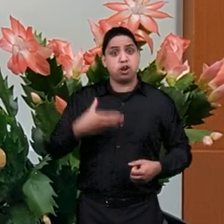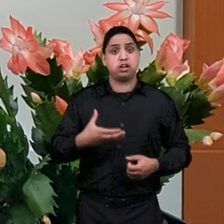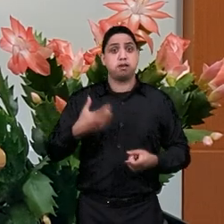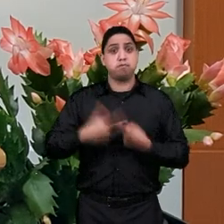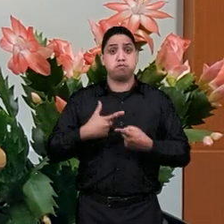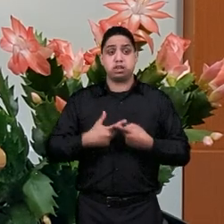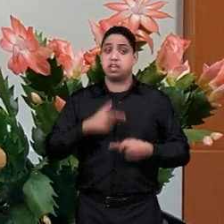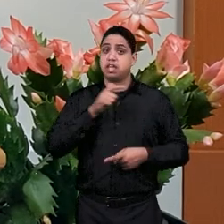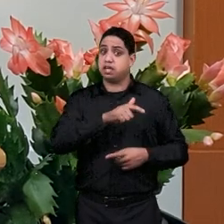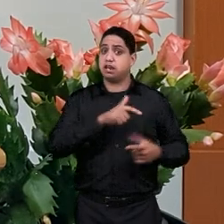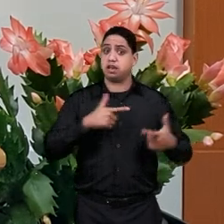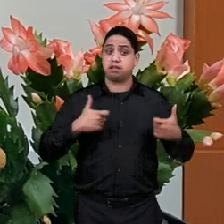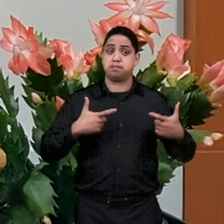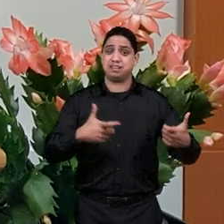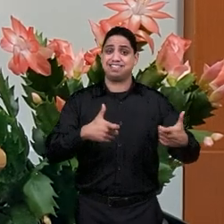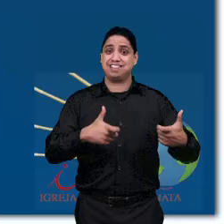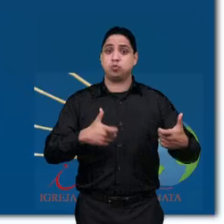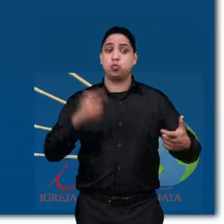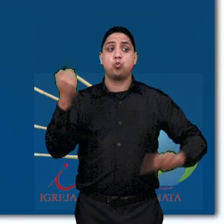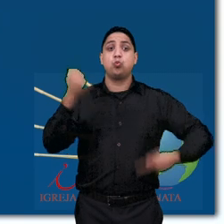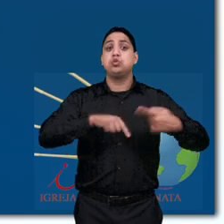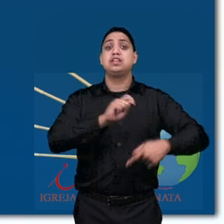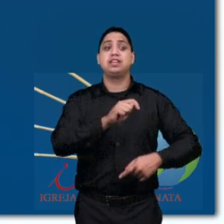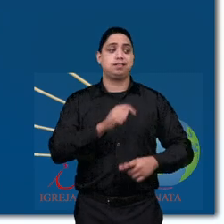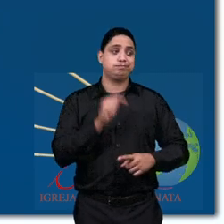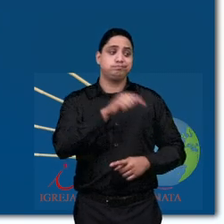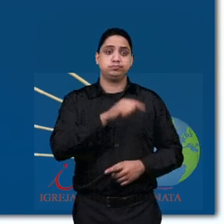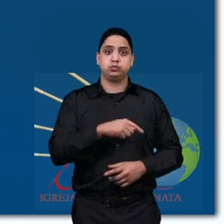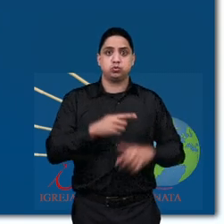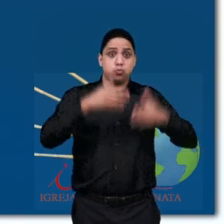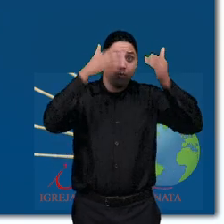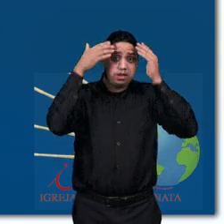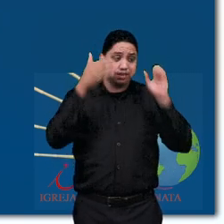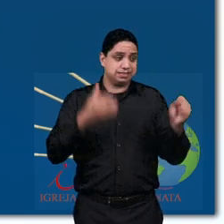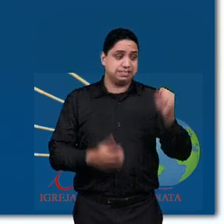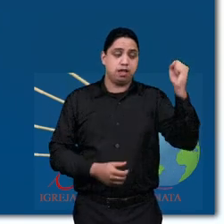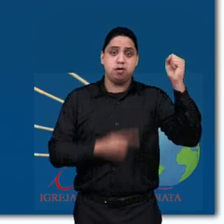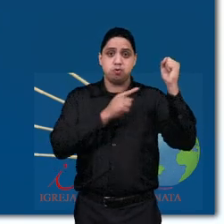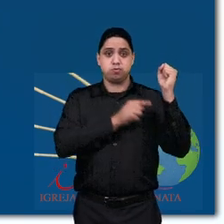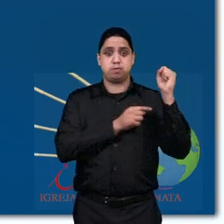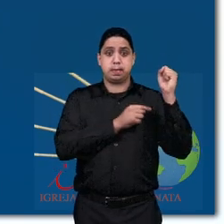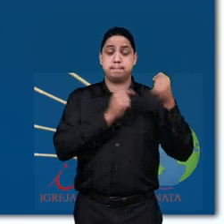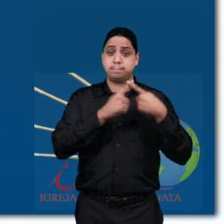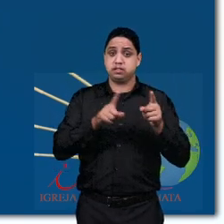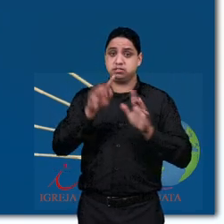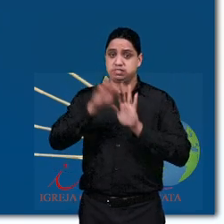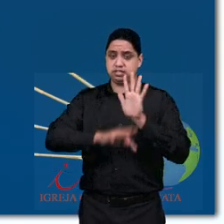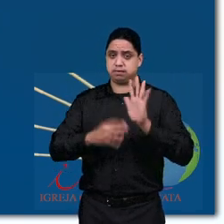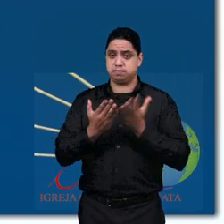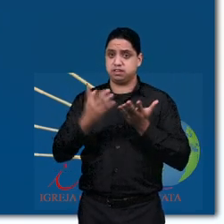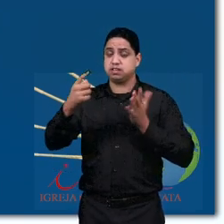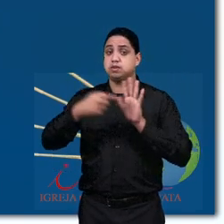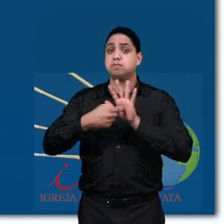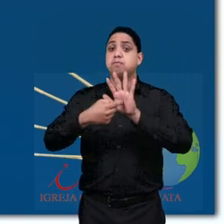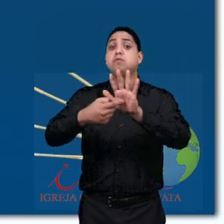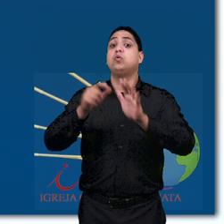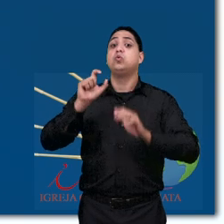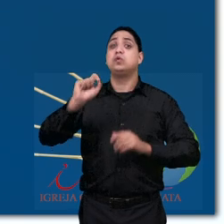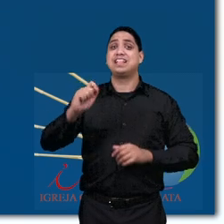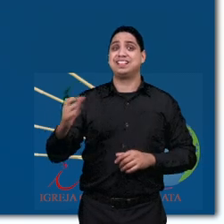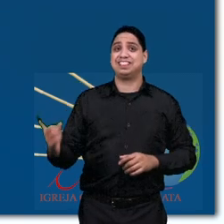contre la maison de Saül. Mais le texte dit que David, il